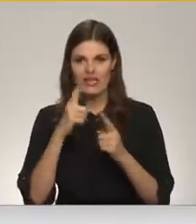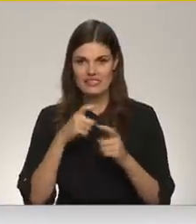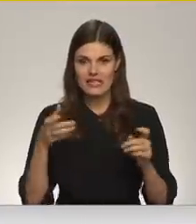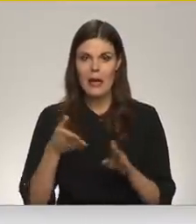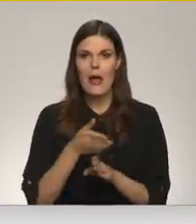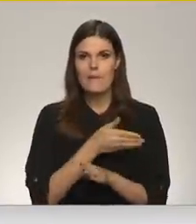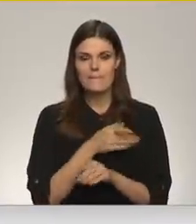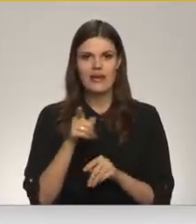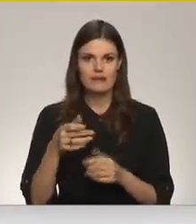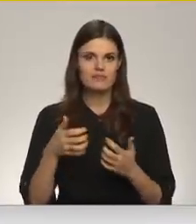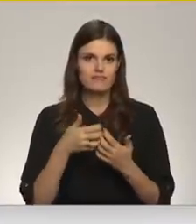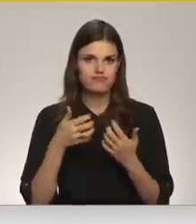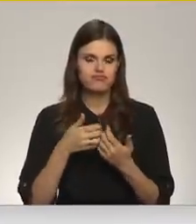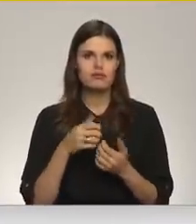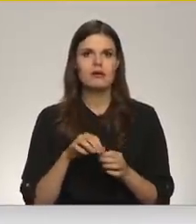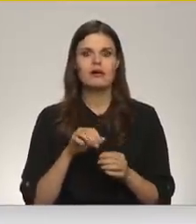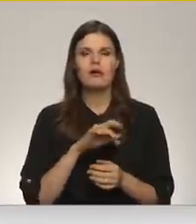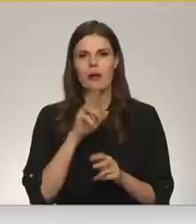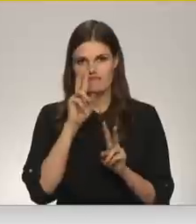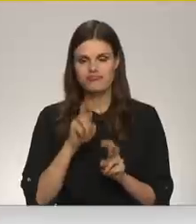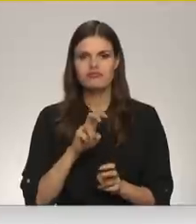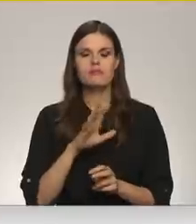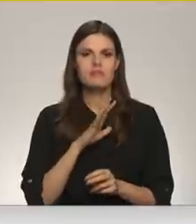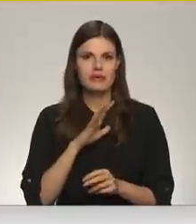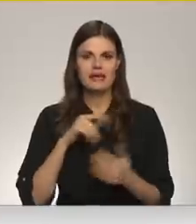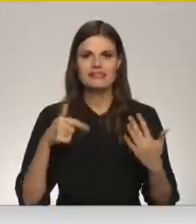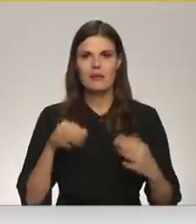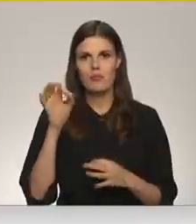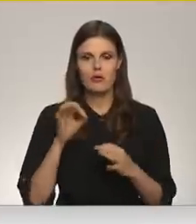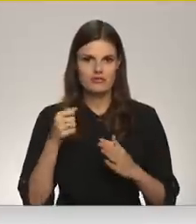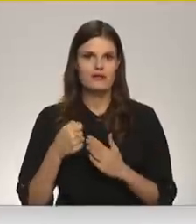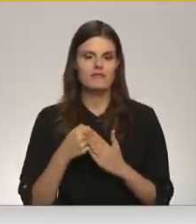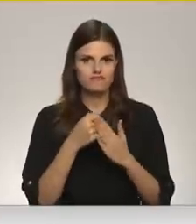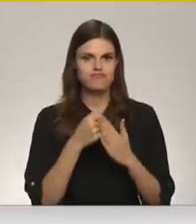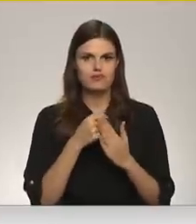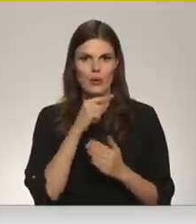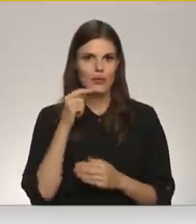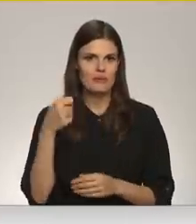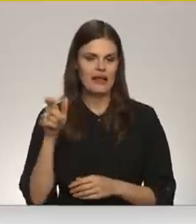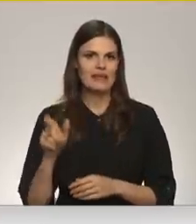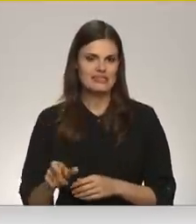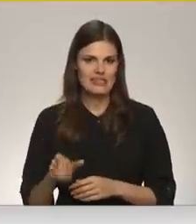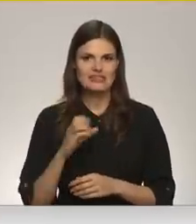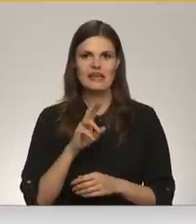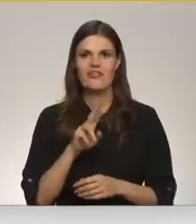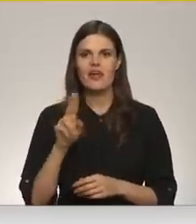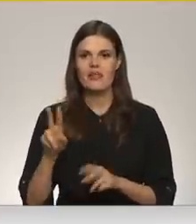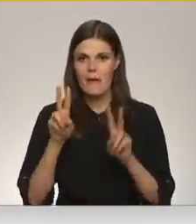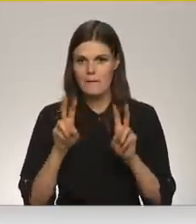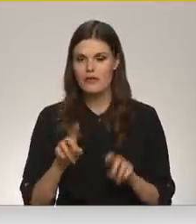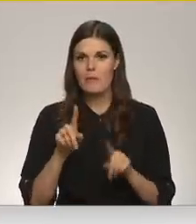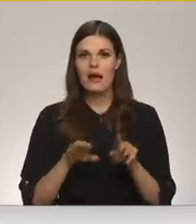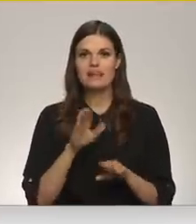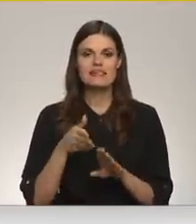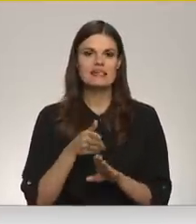Pirms aktivitātēm Ļevada centrs pētījumā 70% bija pozitīvi noskaņot par Vladimira Putina darbību. CNN pētījumā pāris dienas